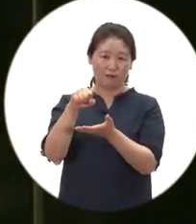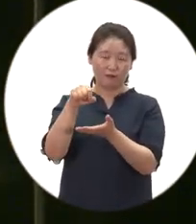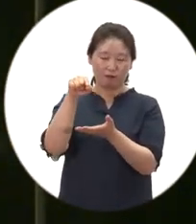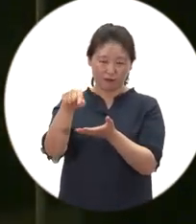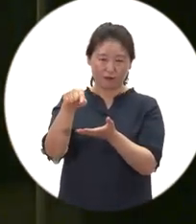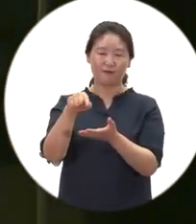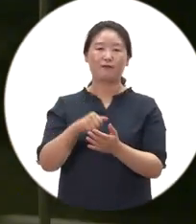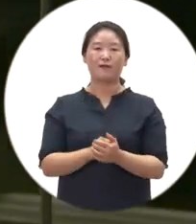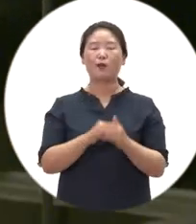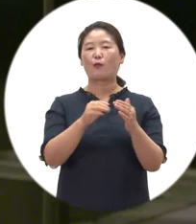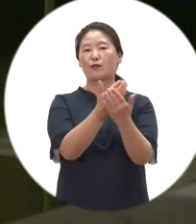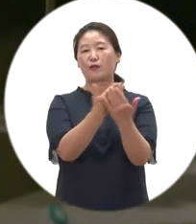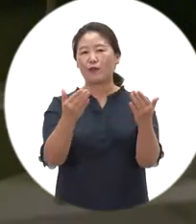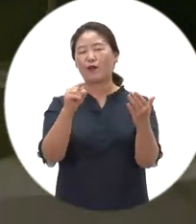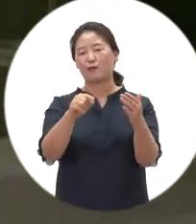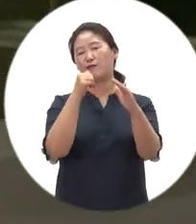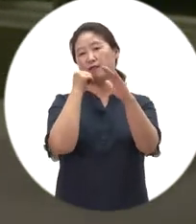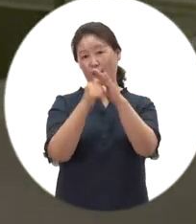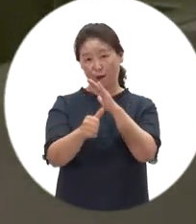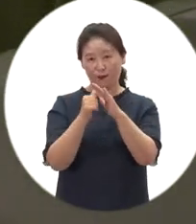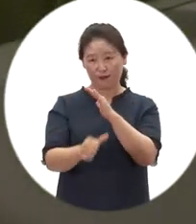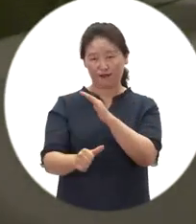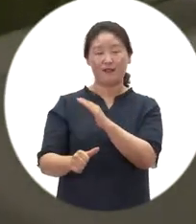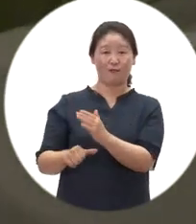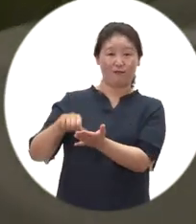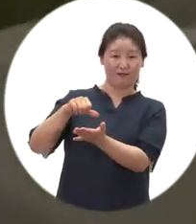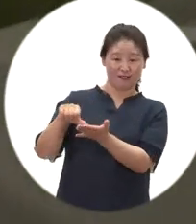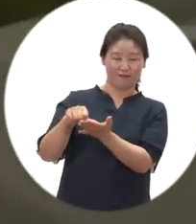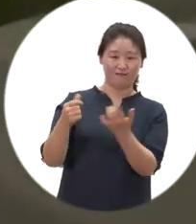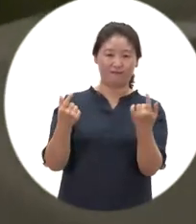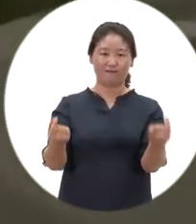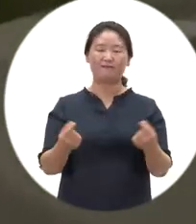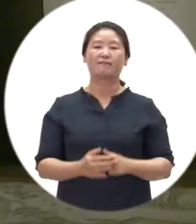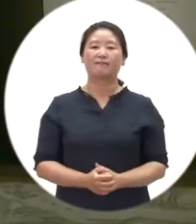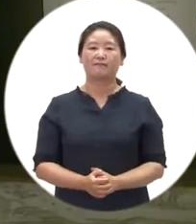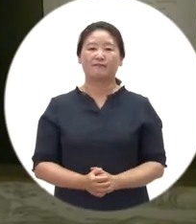구한 결이쟁기로 이번 전시의 대표적인 자료 중에 하나입니다.